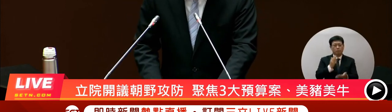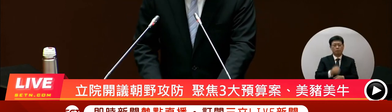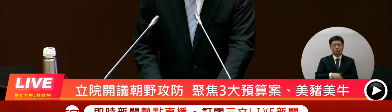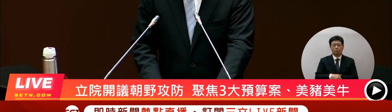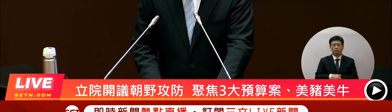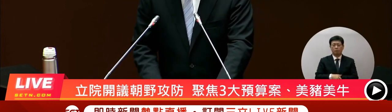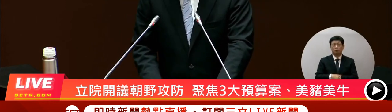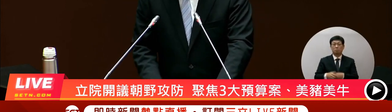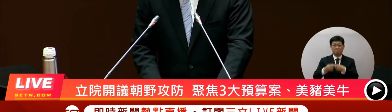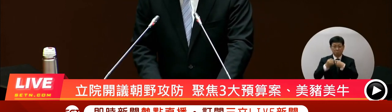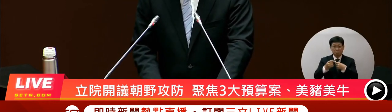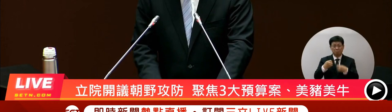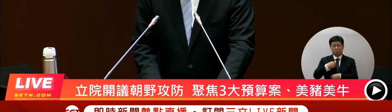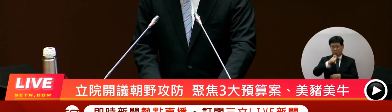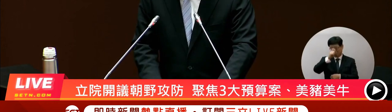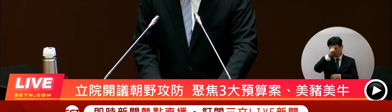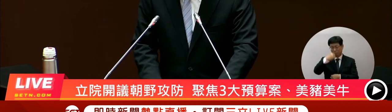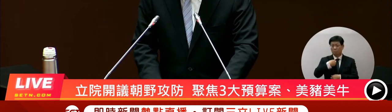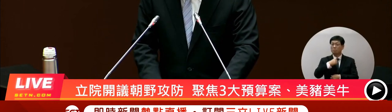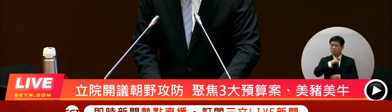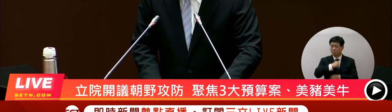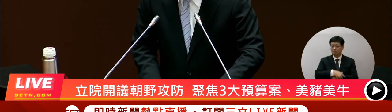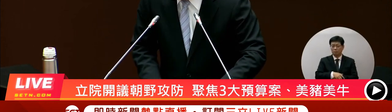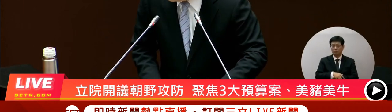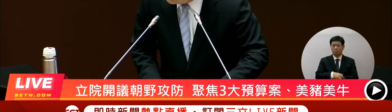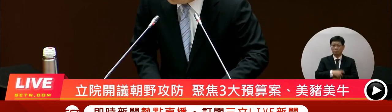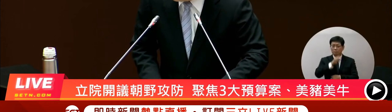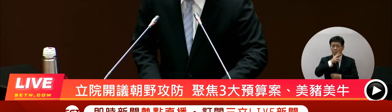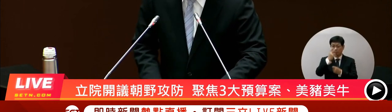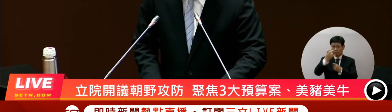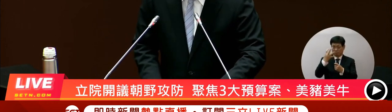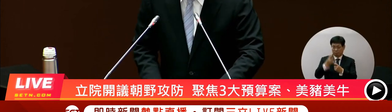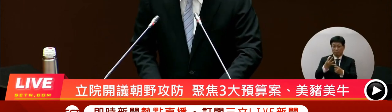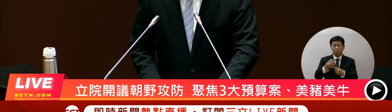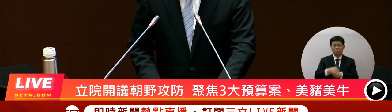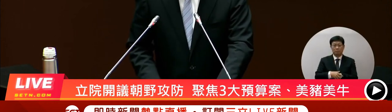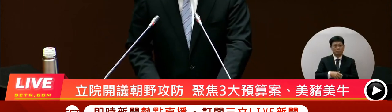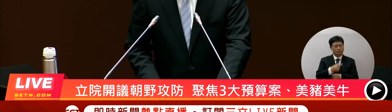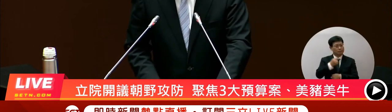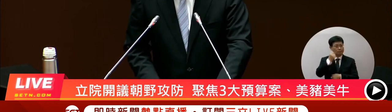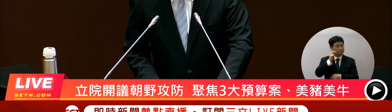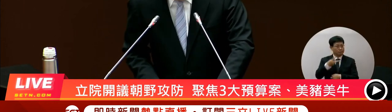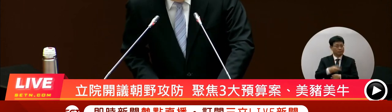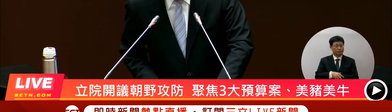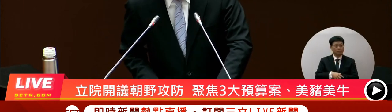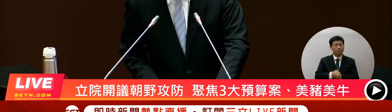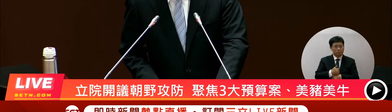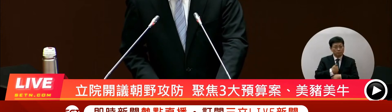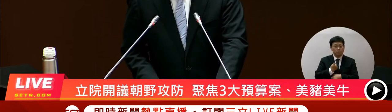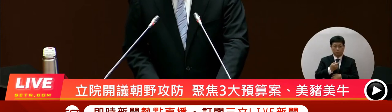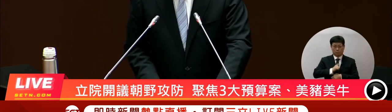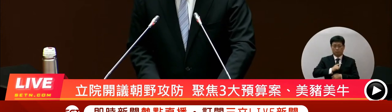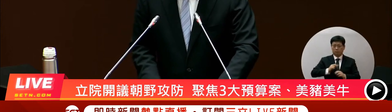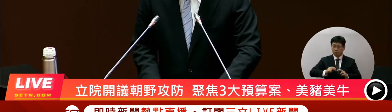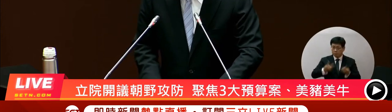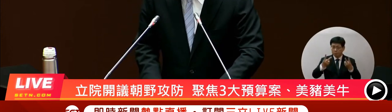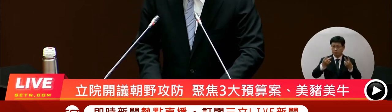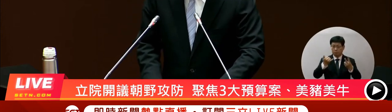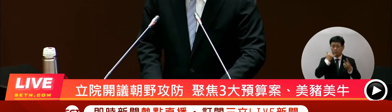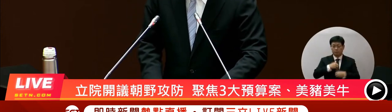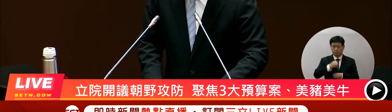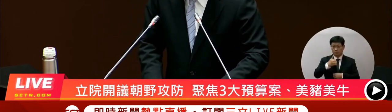一方面希望在台湾24年很难得，我们打破了口蹄